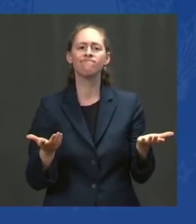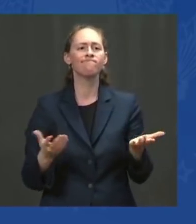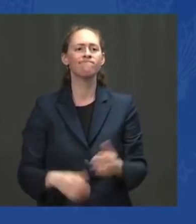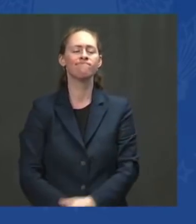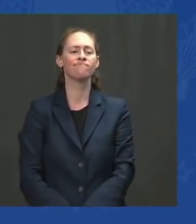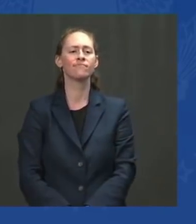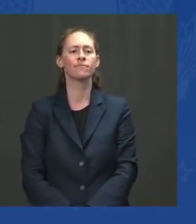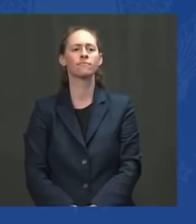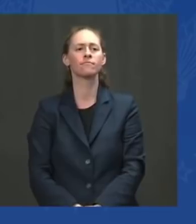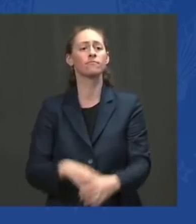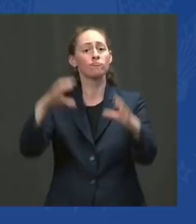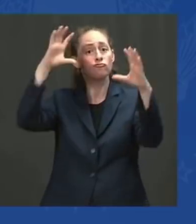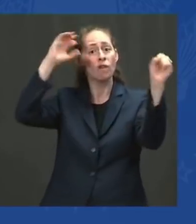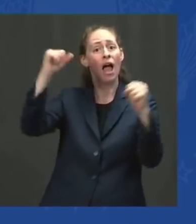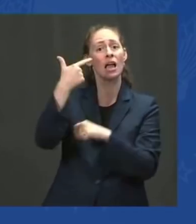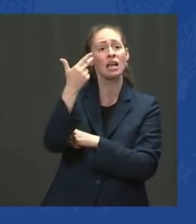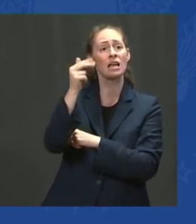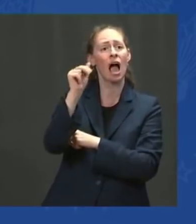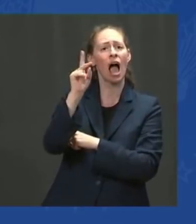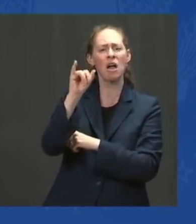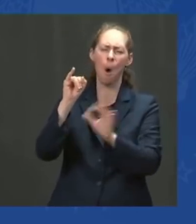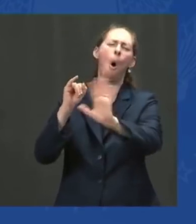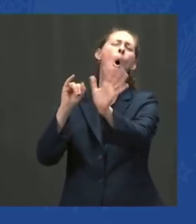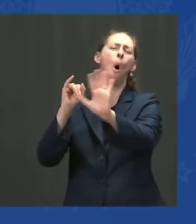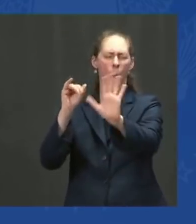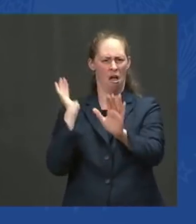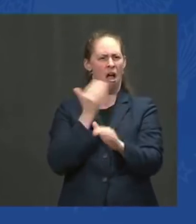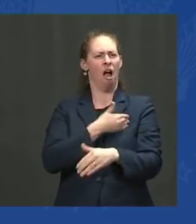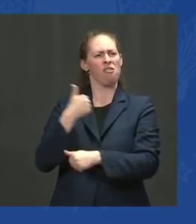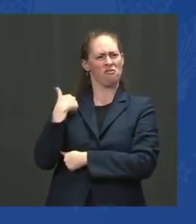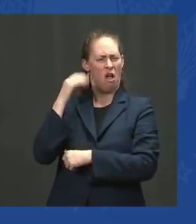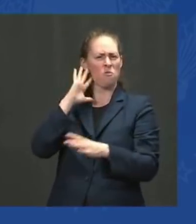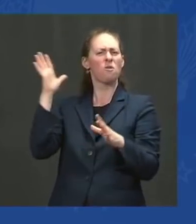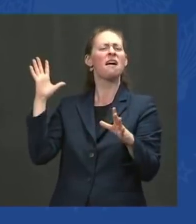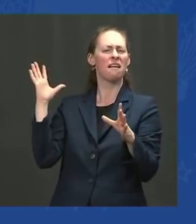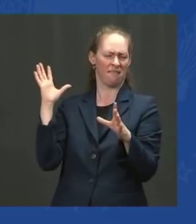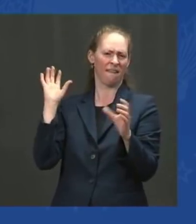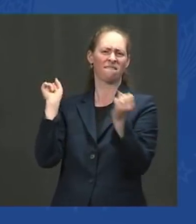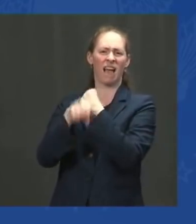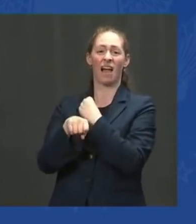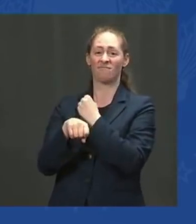地面上的这些军事行动这方面都已经得到了相关的认证。